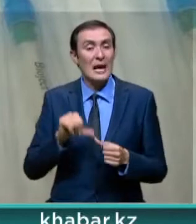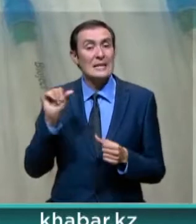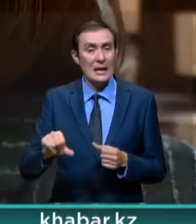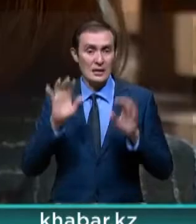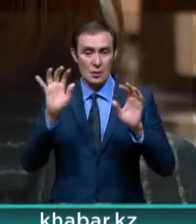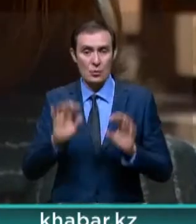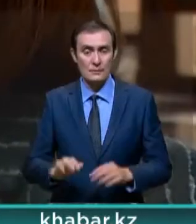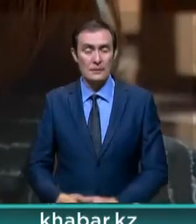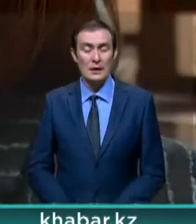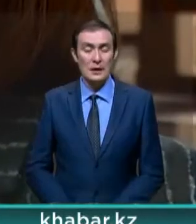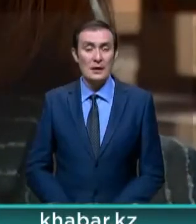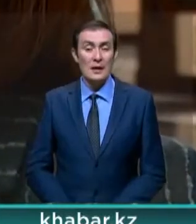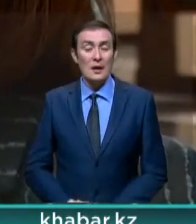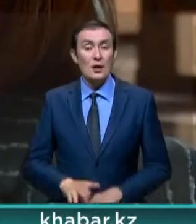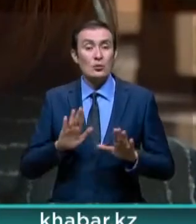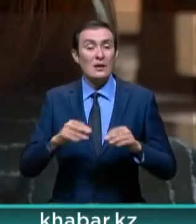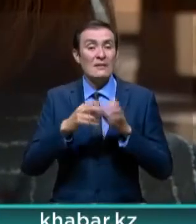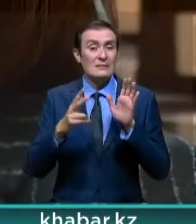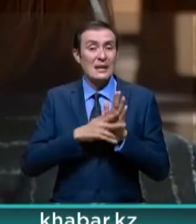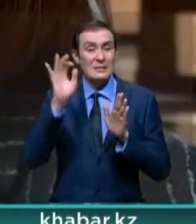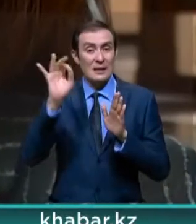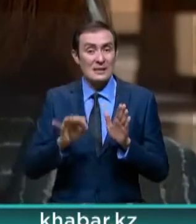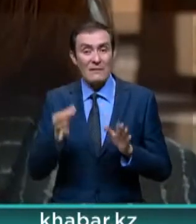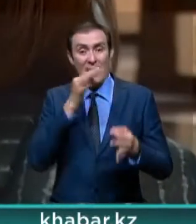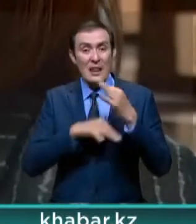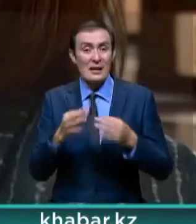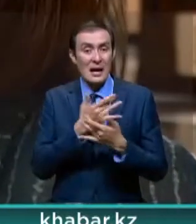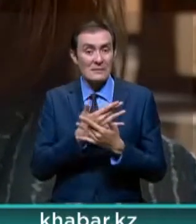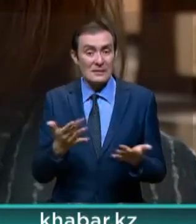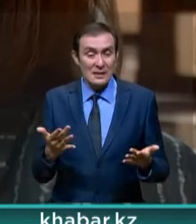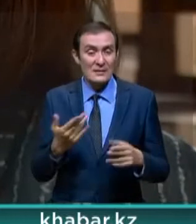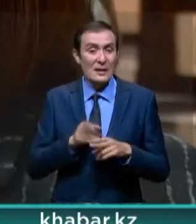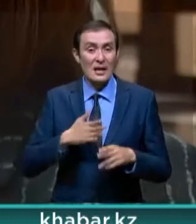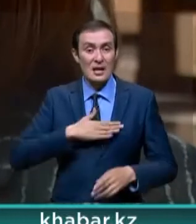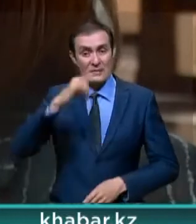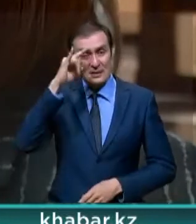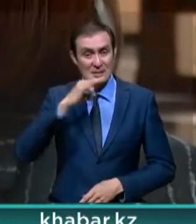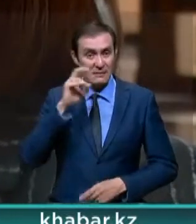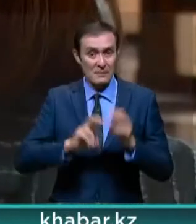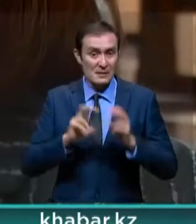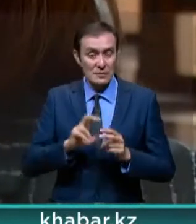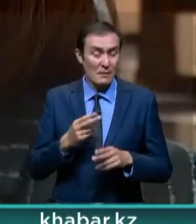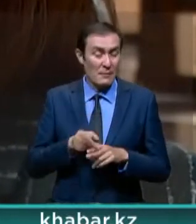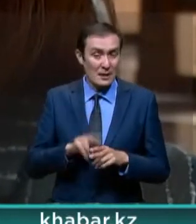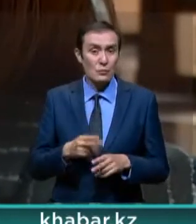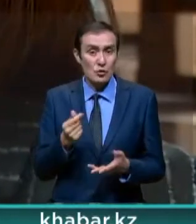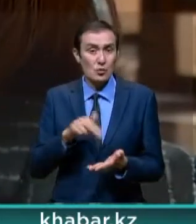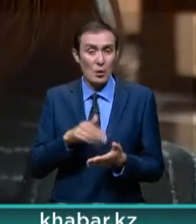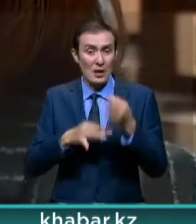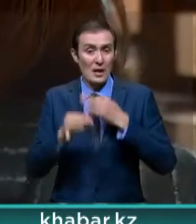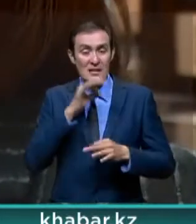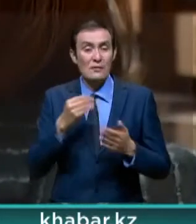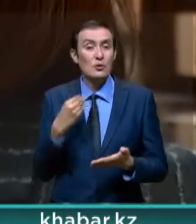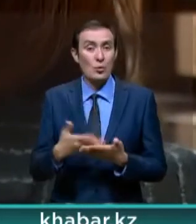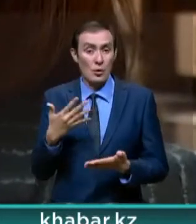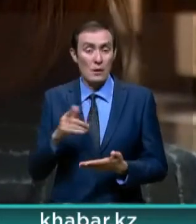закон. Всего 17% лекарственных средств – это отечественного производства. Поэтому, наверное, и стоит лекарство дорого, потому